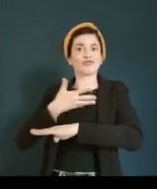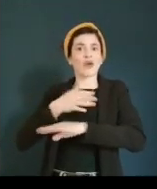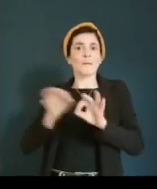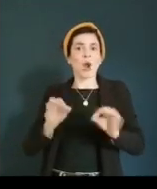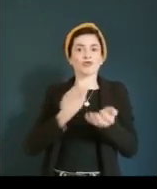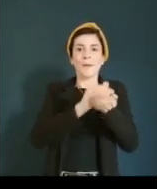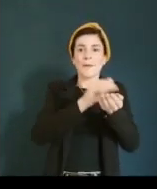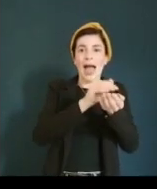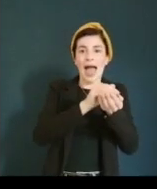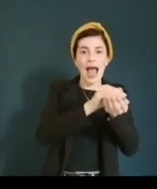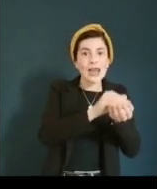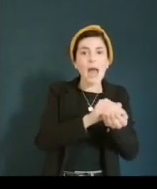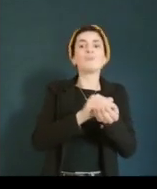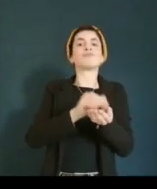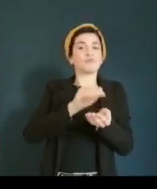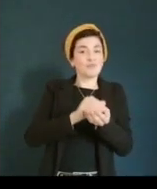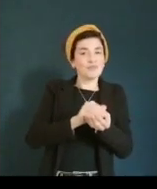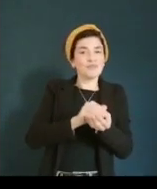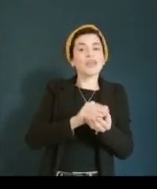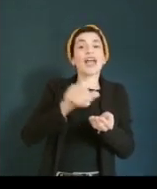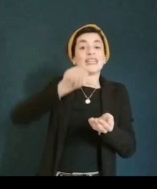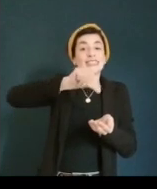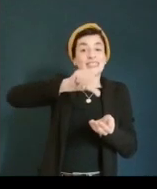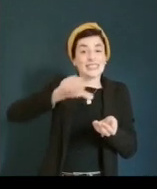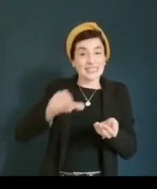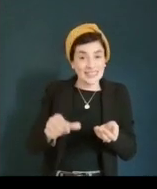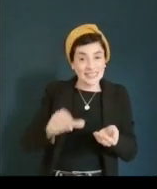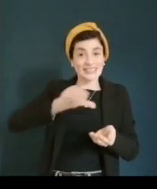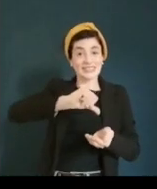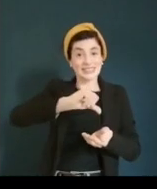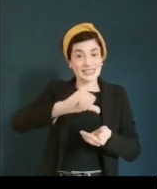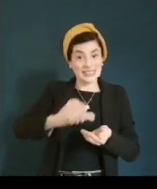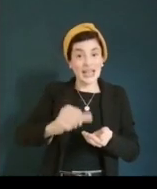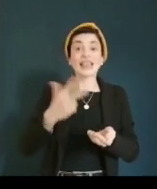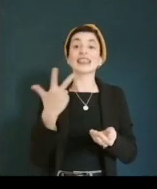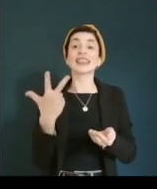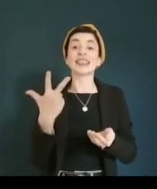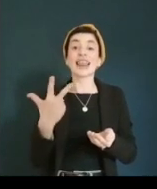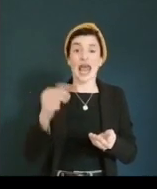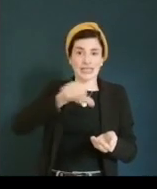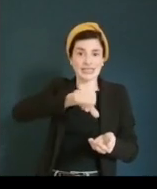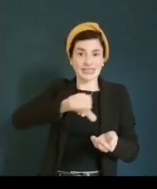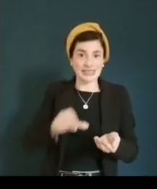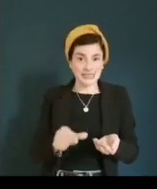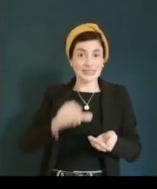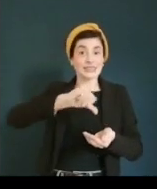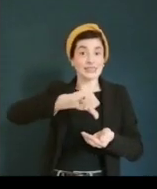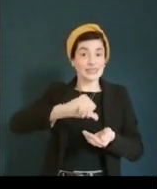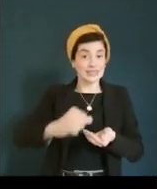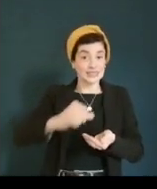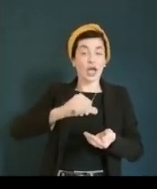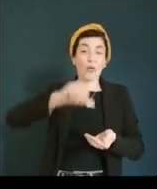vado a inciderlo, quindi facendo 3 tagli abbastanza in